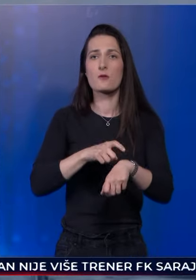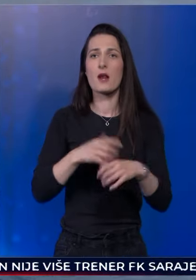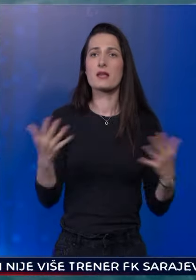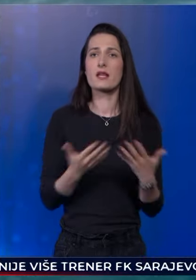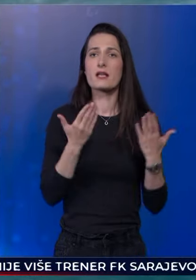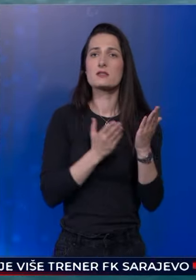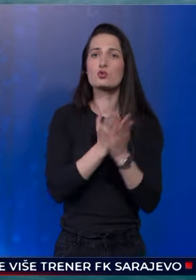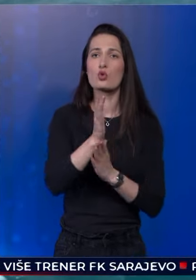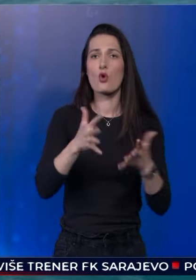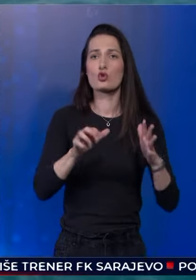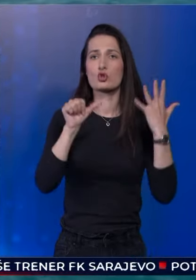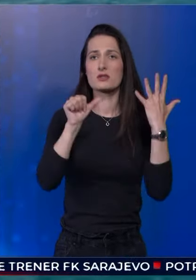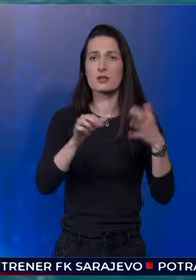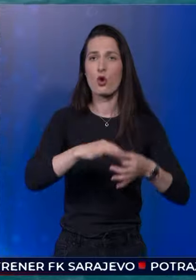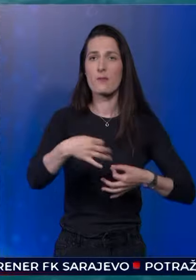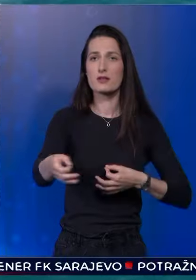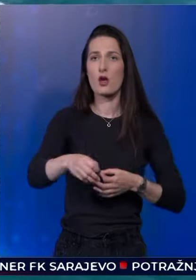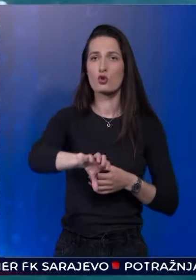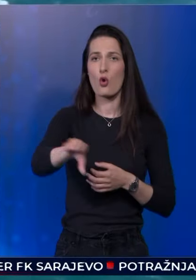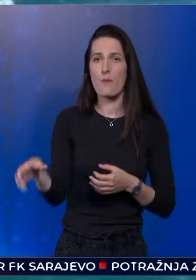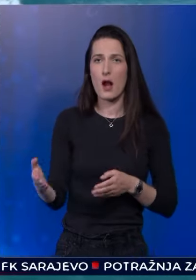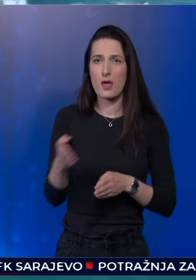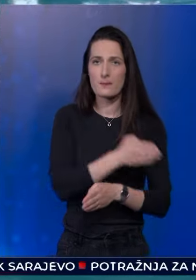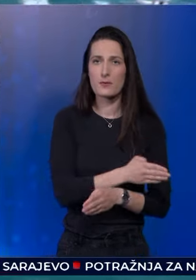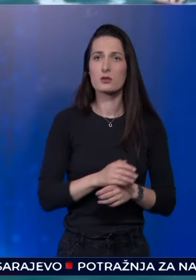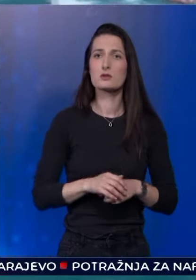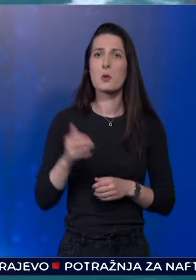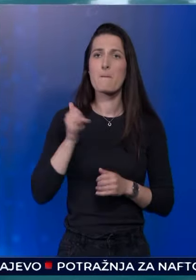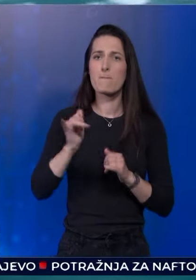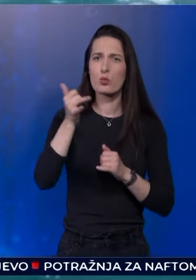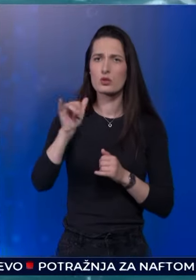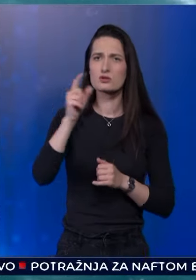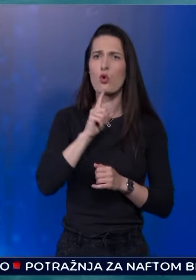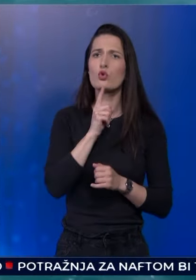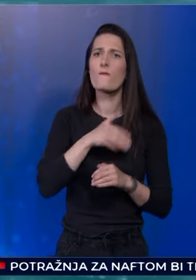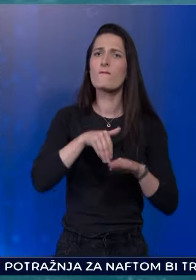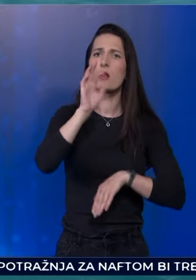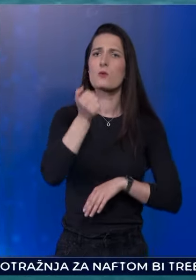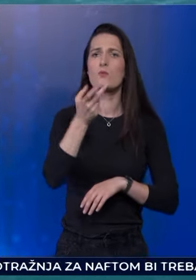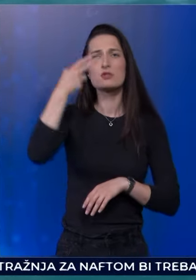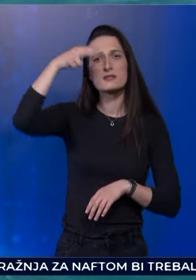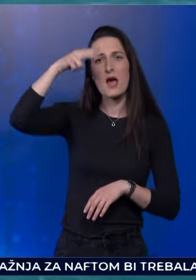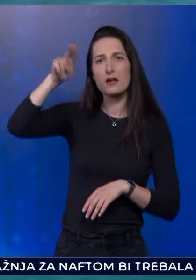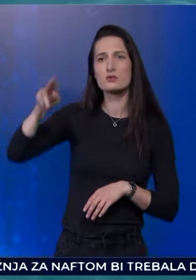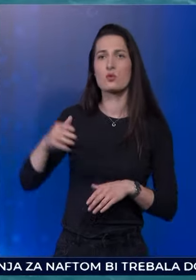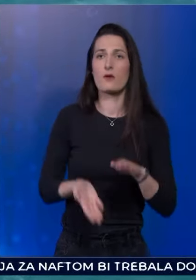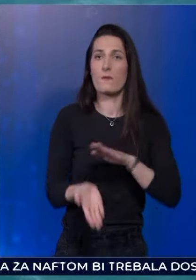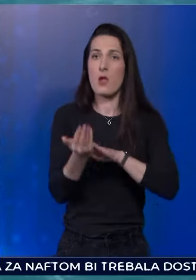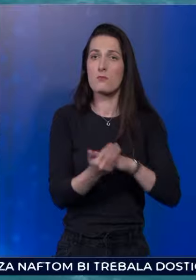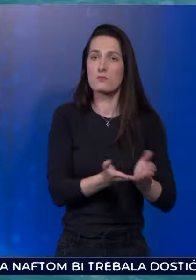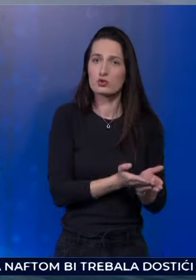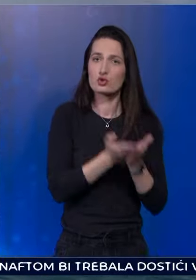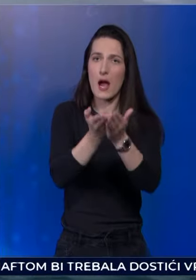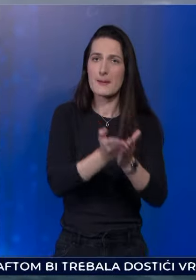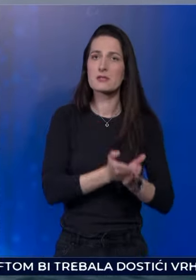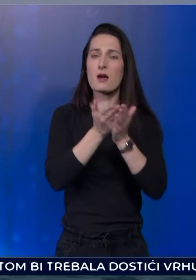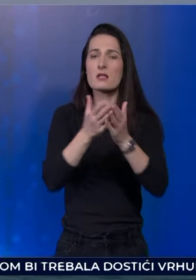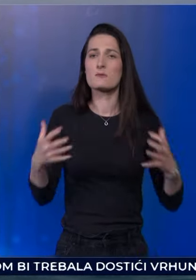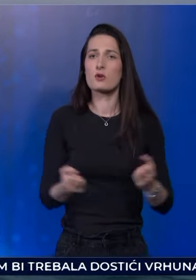hitan slučaj oko 6 km od obale. Putnici, od kojih veliki broj stranaca, su evakuirani čamcima